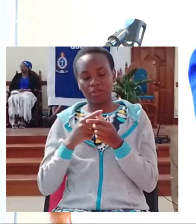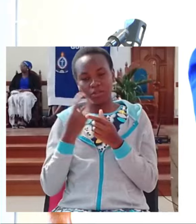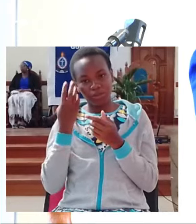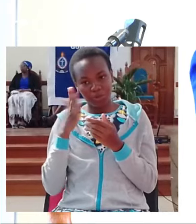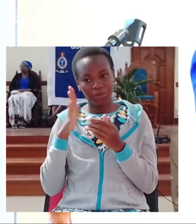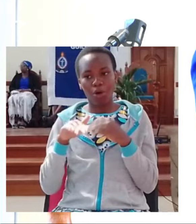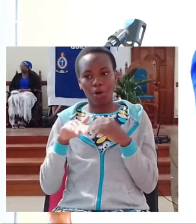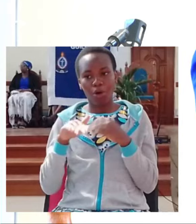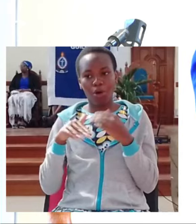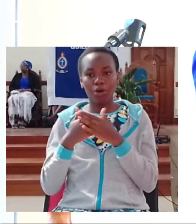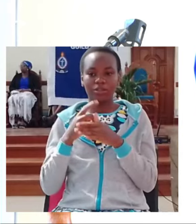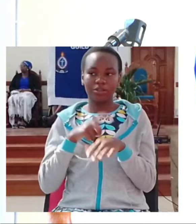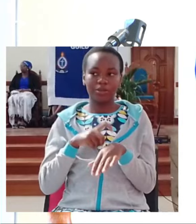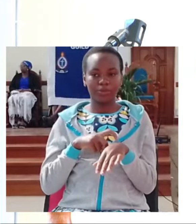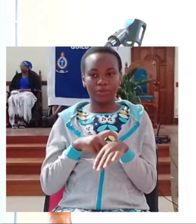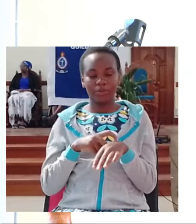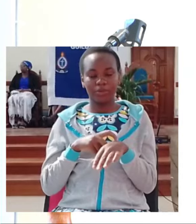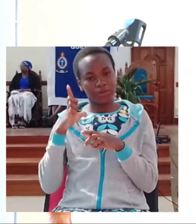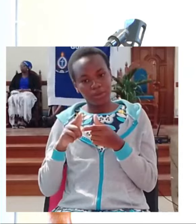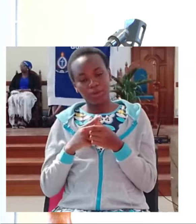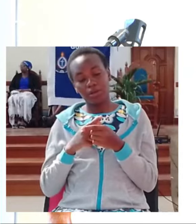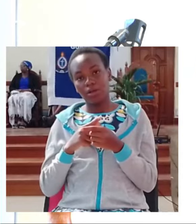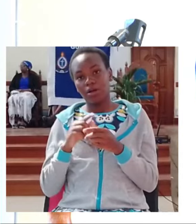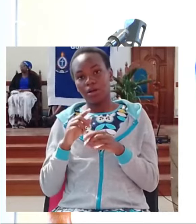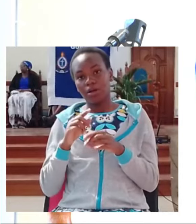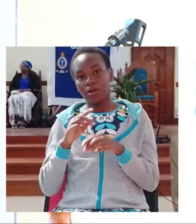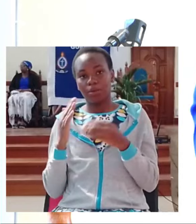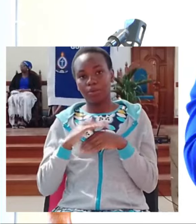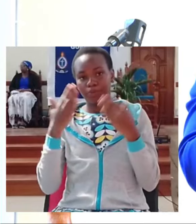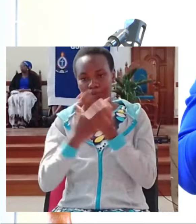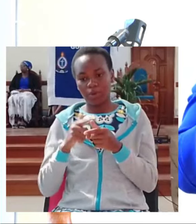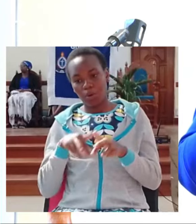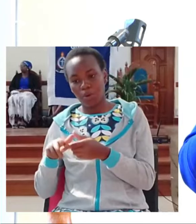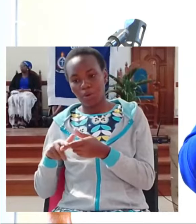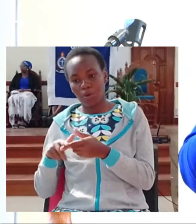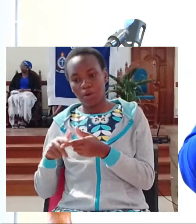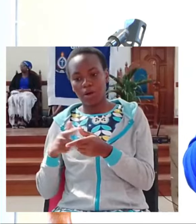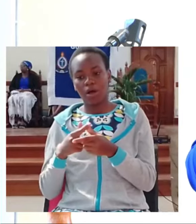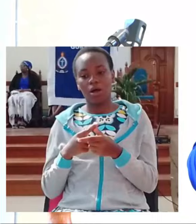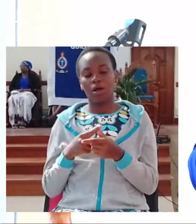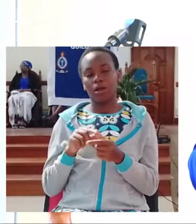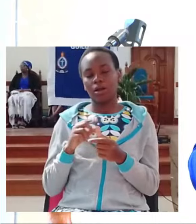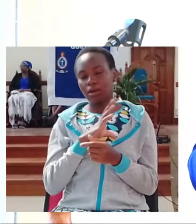sijui analalanga kama amefungua macho usiku, sijui anatembeanga usiku kama ghost.